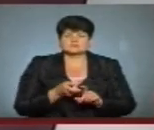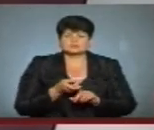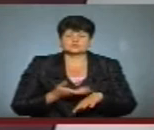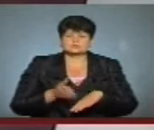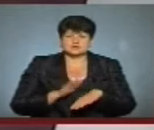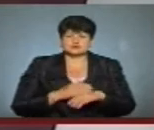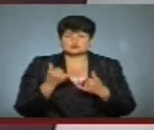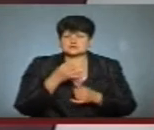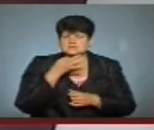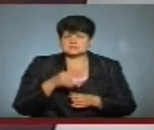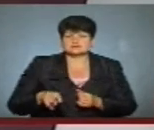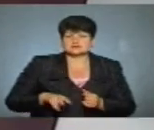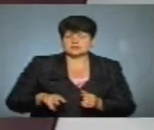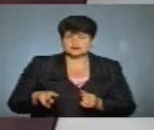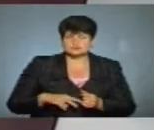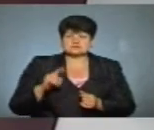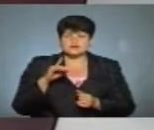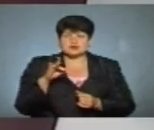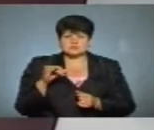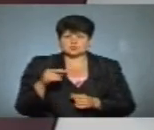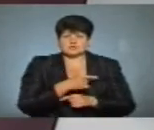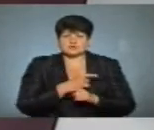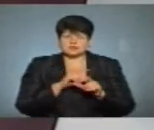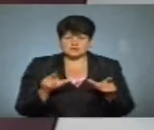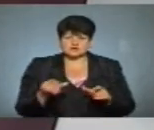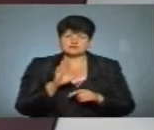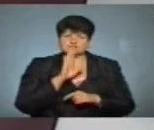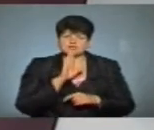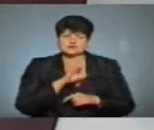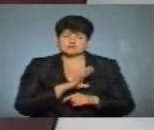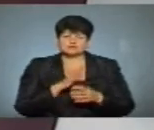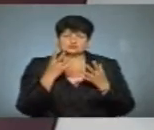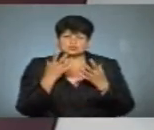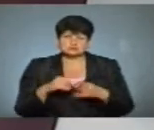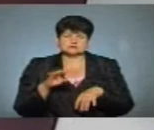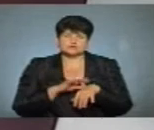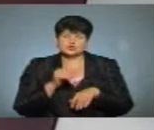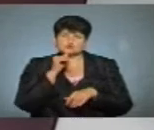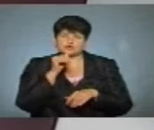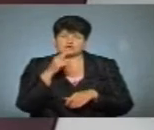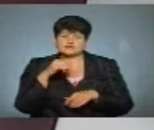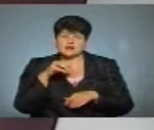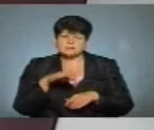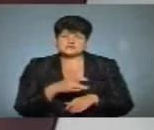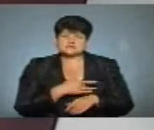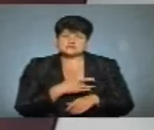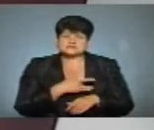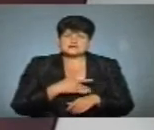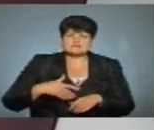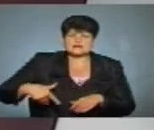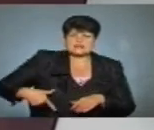Збаразької районної лікарні Григорій Чепіль. За його словами, у жінки були супутні захворювання – цукровий діабет, серцева і